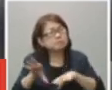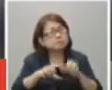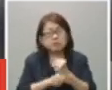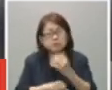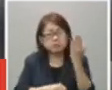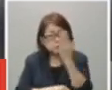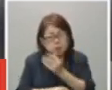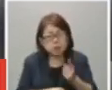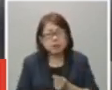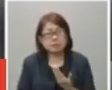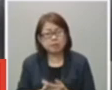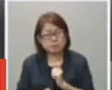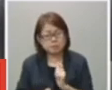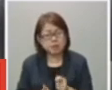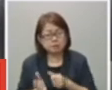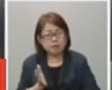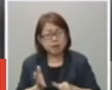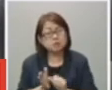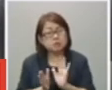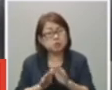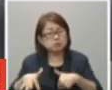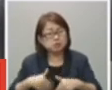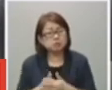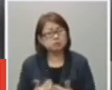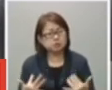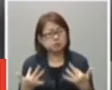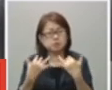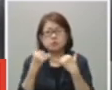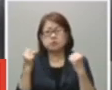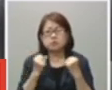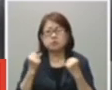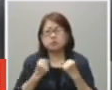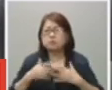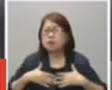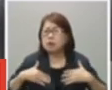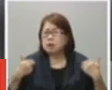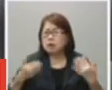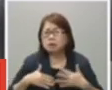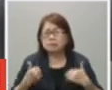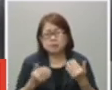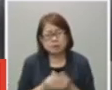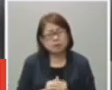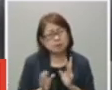สภาแห่งนี้มีห้องปรับอากาศที่ควบคุมคุณภาพอากาศได้อย่างดีเลิศครับ